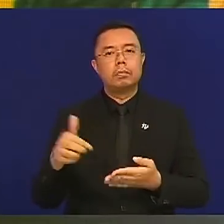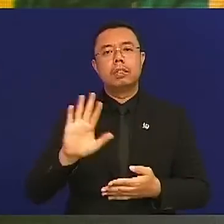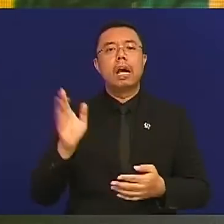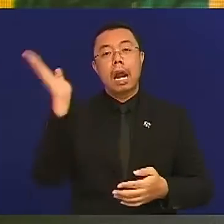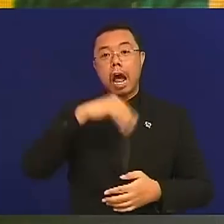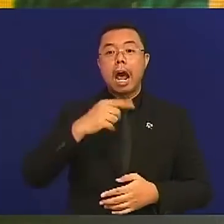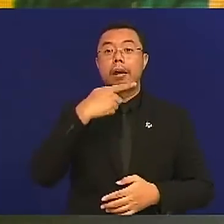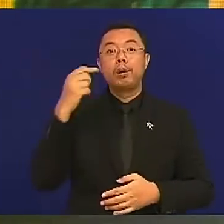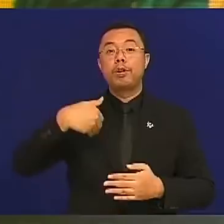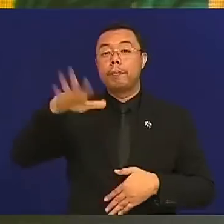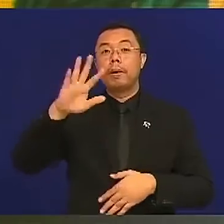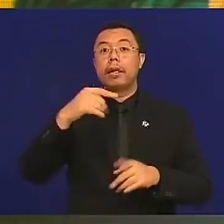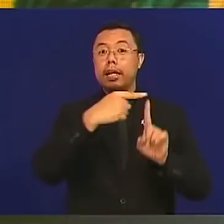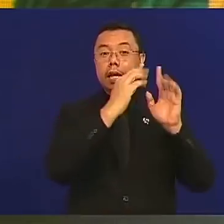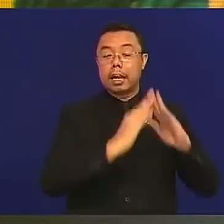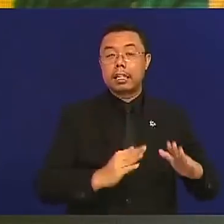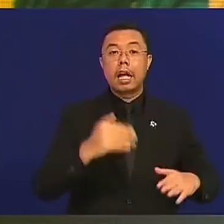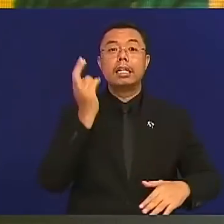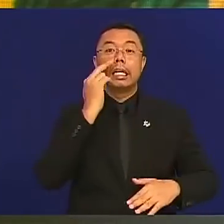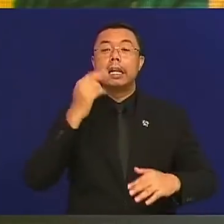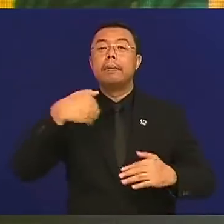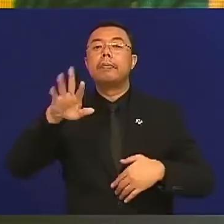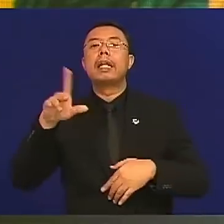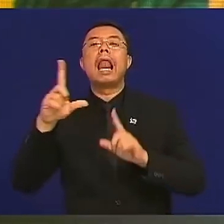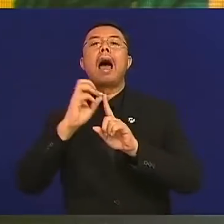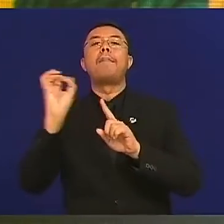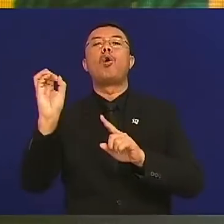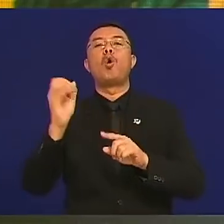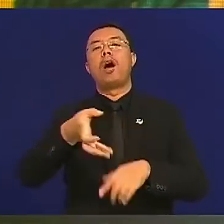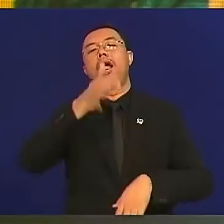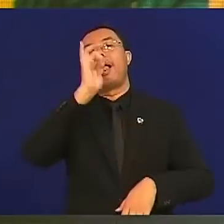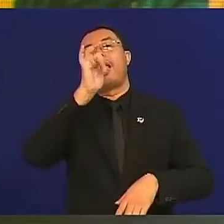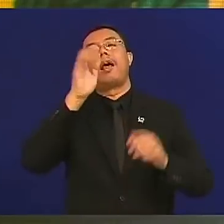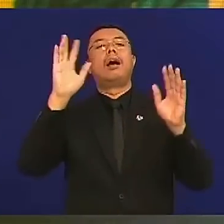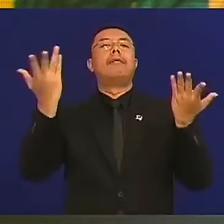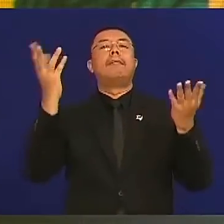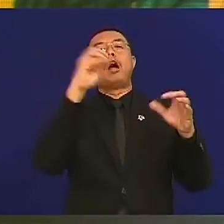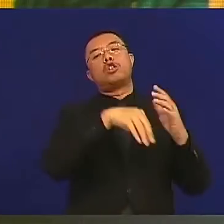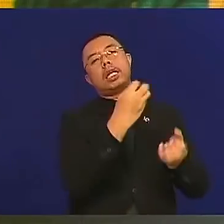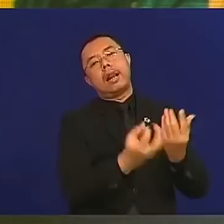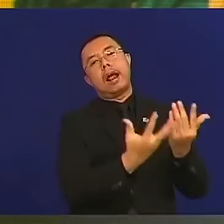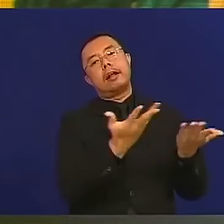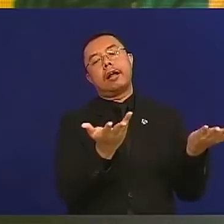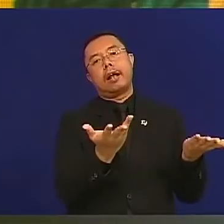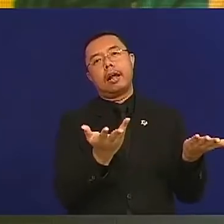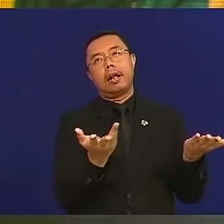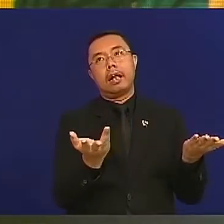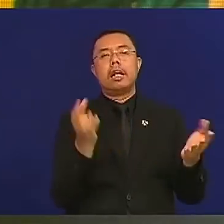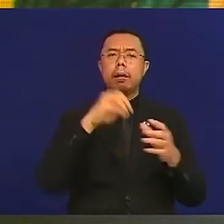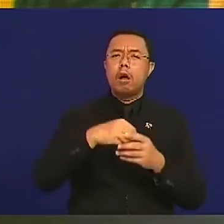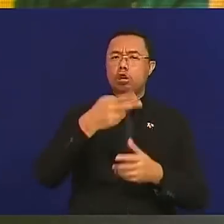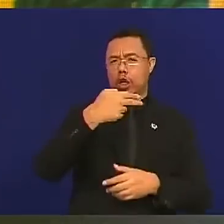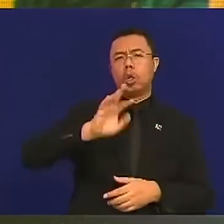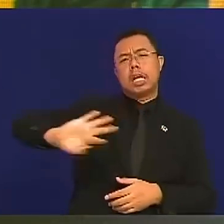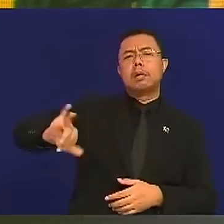Jangan hari Minggu ke gereja, Seninnya kelapo tua mabok lagi. Apa enggak masuk neraka itu? Juga Indonesia bagian